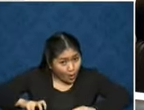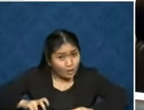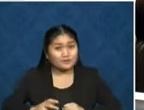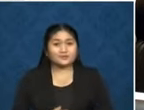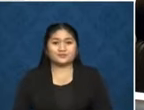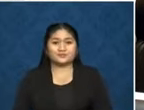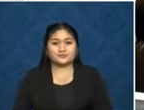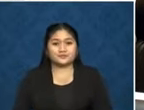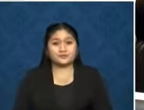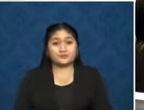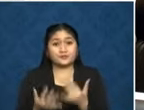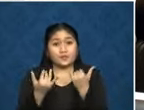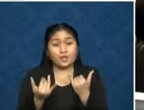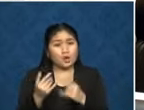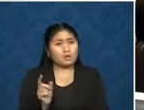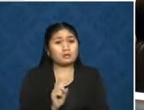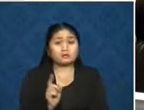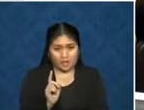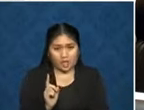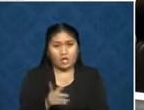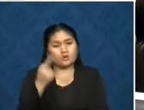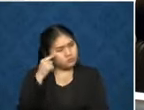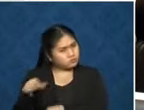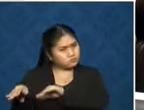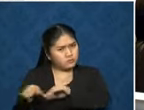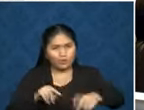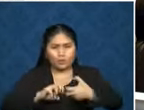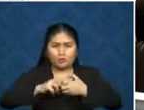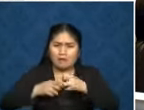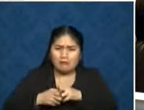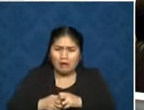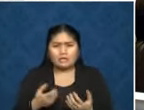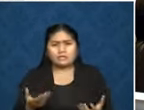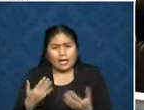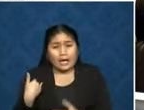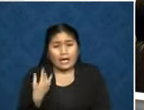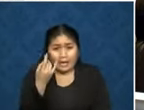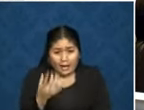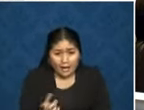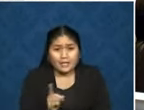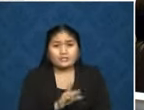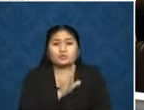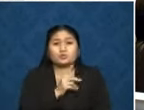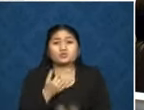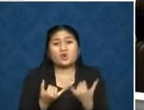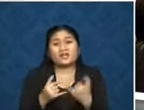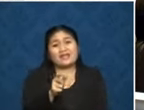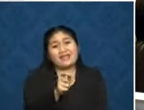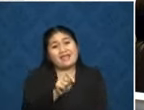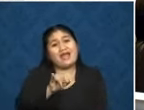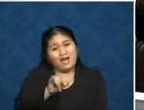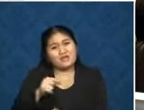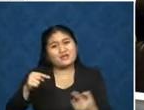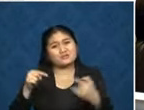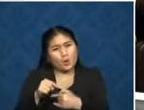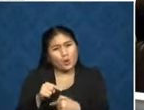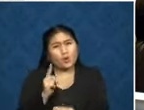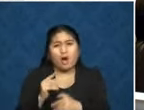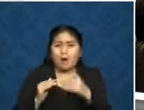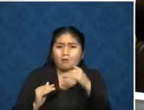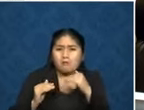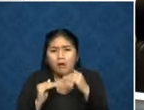บันในขณะเดียวกันเราก็ต้องเตรียมพร้อมกับปัญหาที่ปฏิเสธไม่ได้ค่ะว่า AI จะมาพร้อมกับการตอกย้ำความเหลื่อม